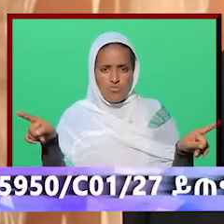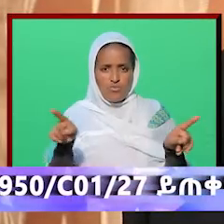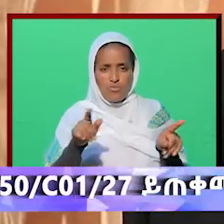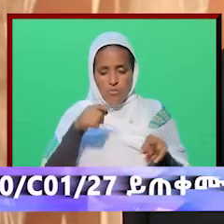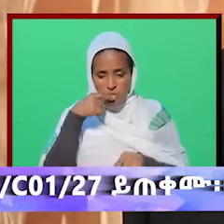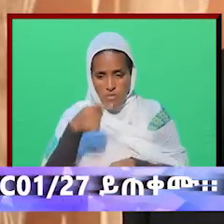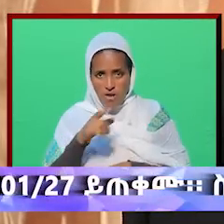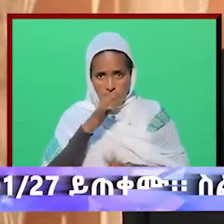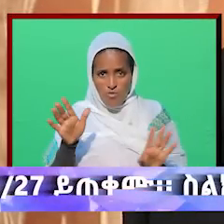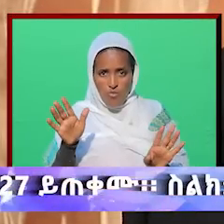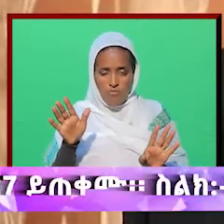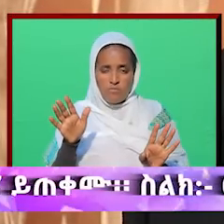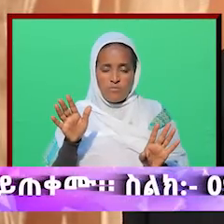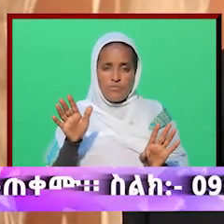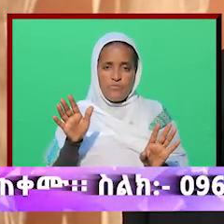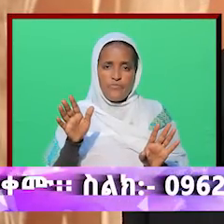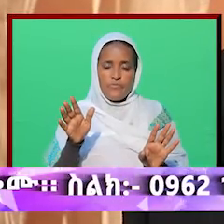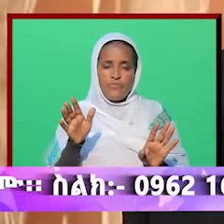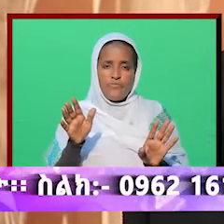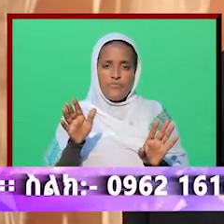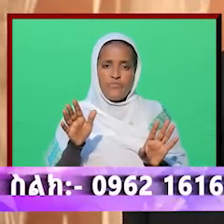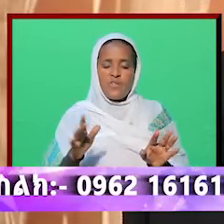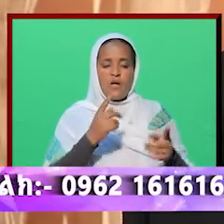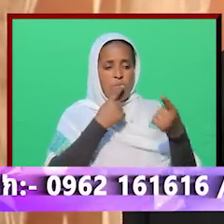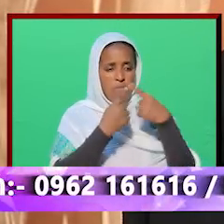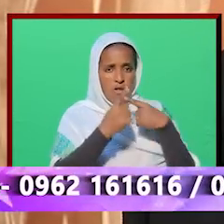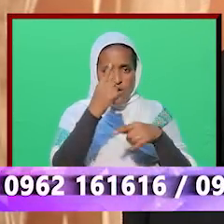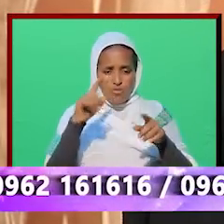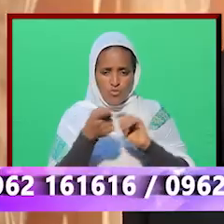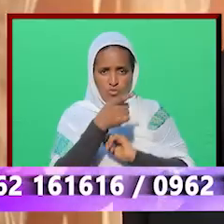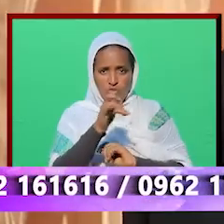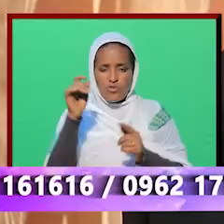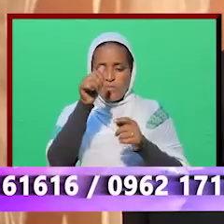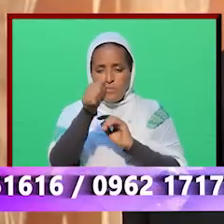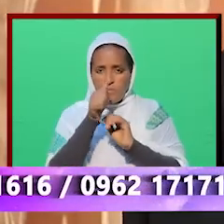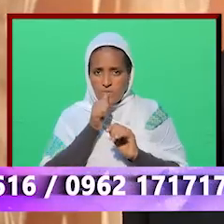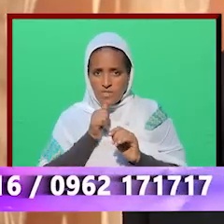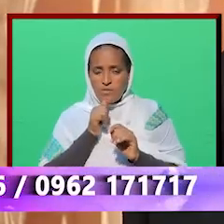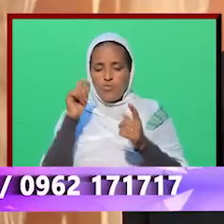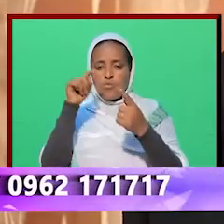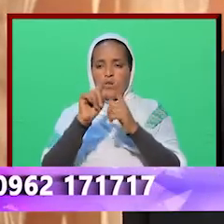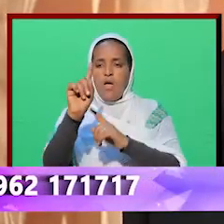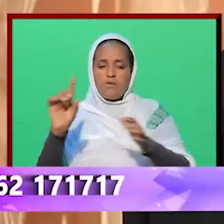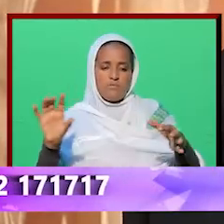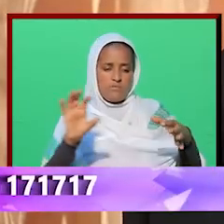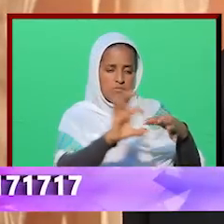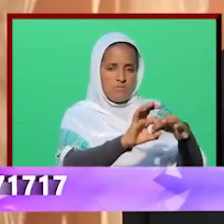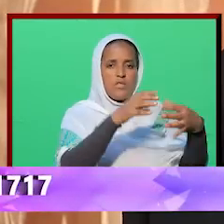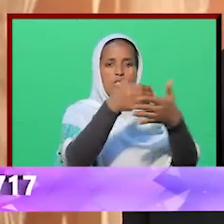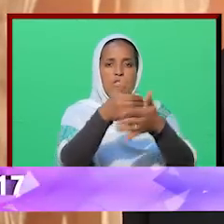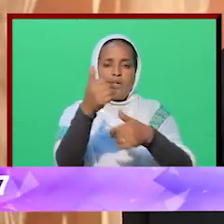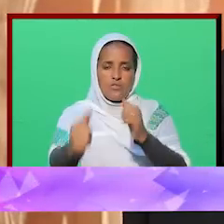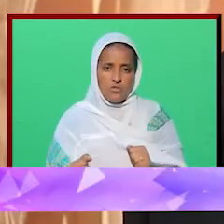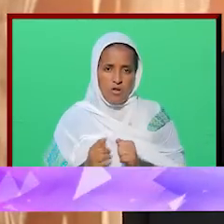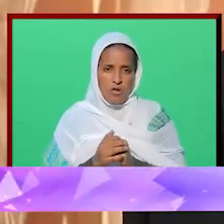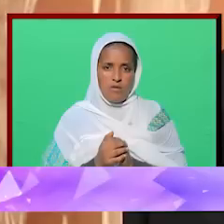ማለት ነው። የጸጋ ከሌላ የተገኘ እንደ ነቢያቱ እንደ ሐዋርያቱ ሐዋርያቱ ነቢያቱ ከሌላ ግን እንደሚከብሩት የጸጋ